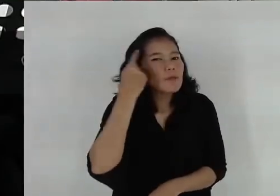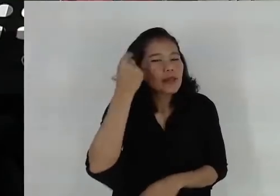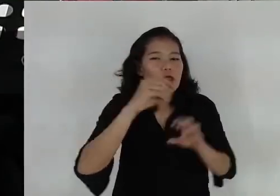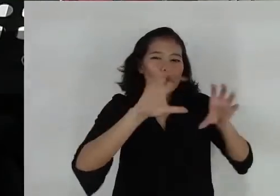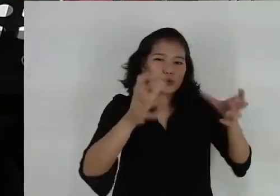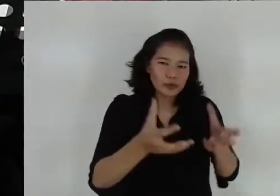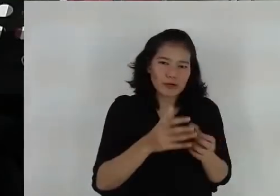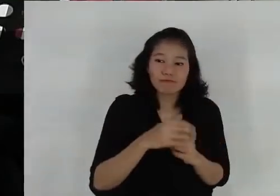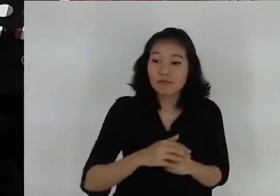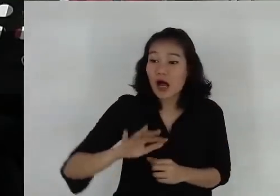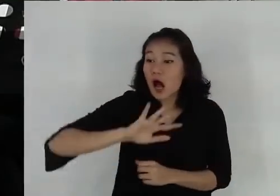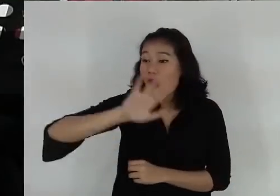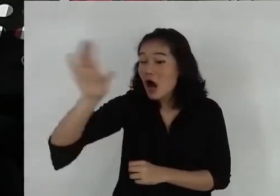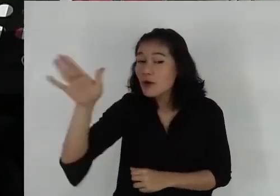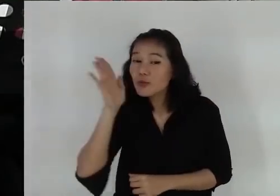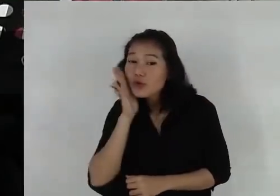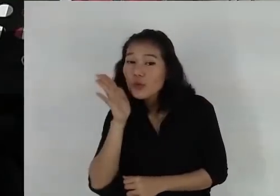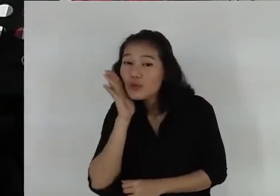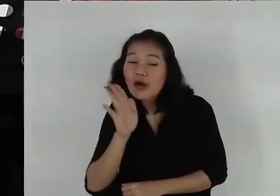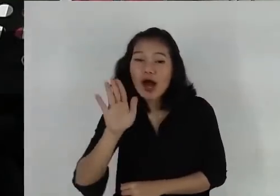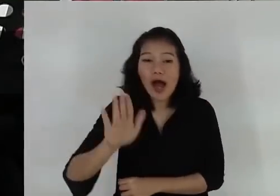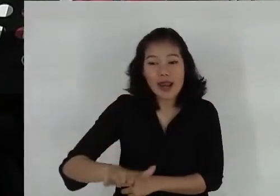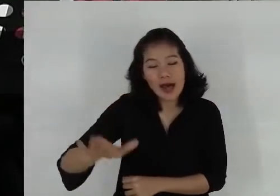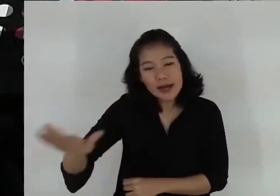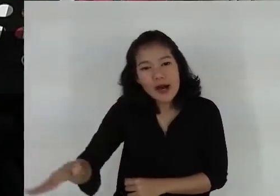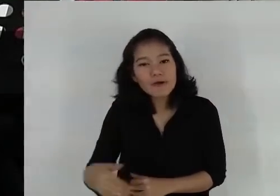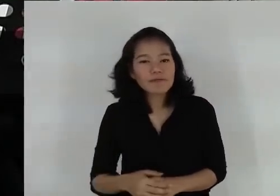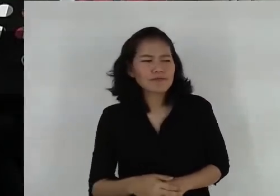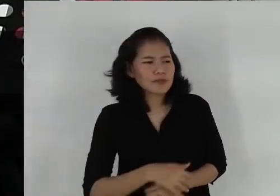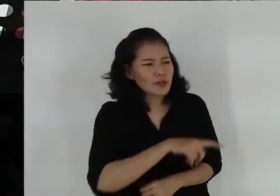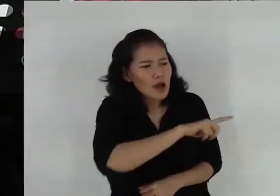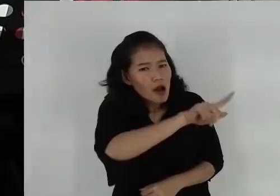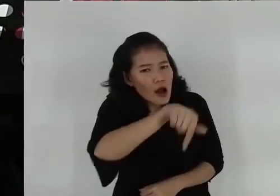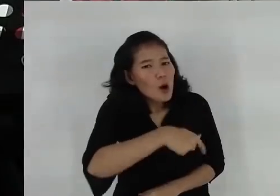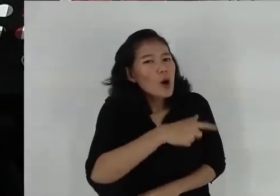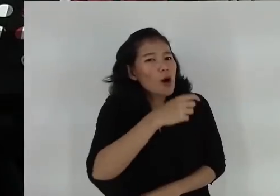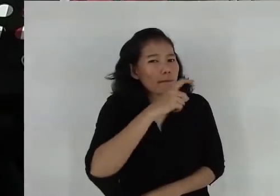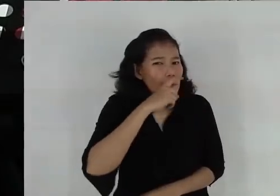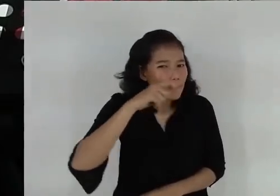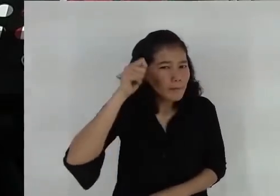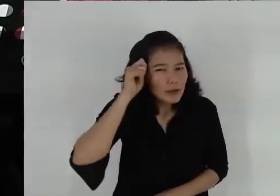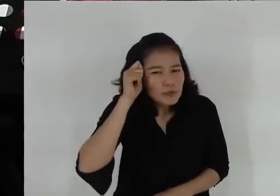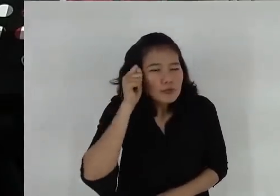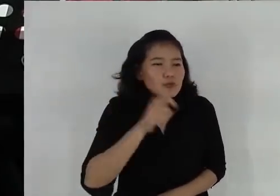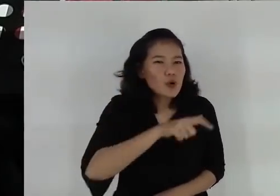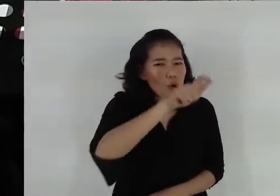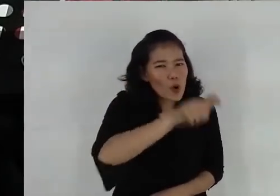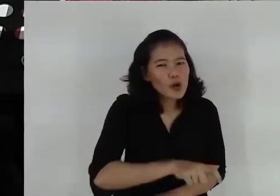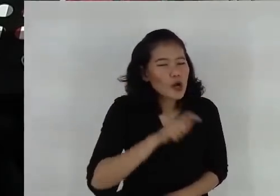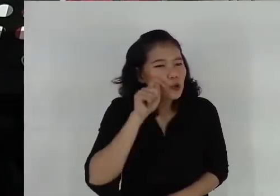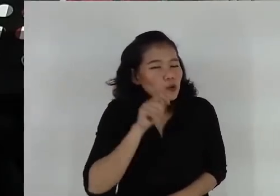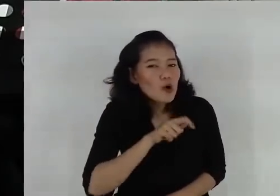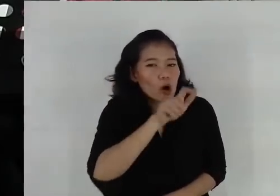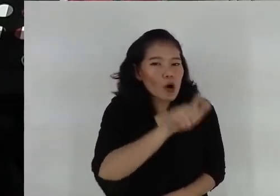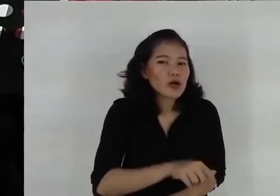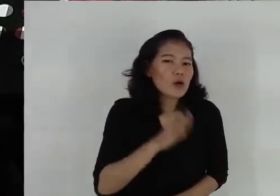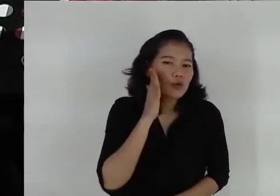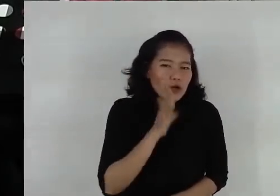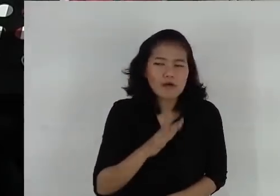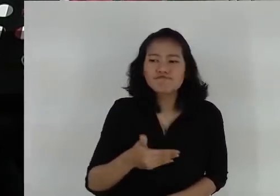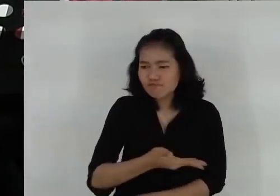Hai Taruna dan anak-anak darah orang tua dan orang muda biarlah